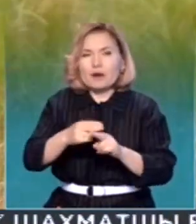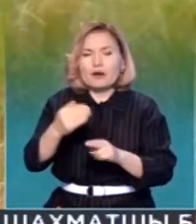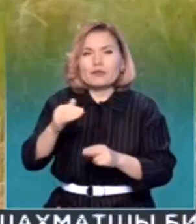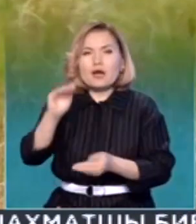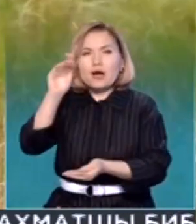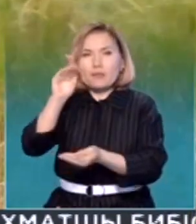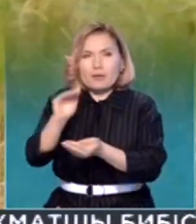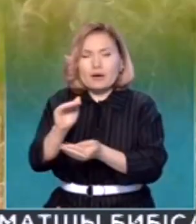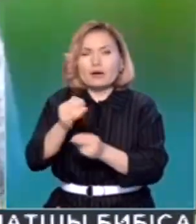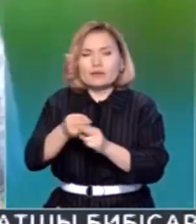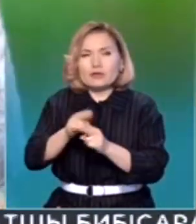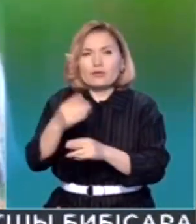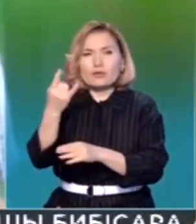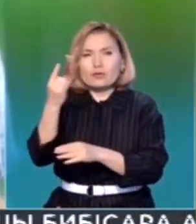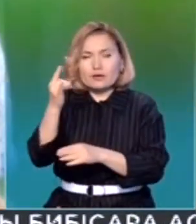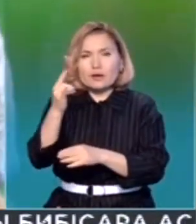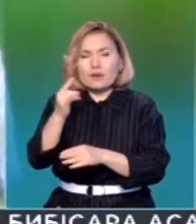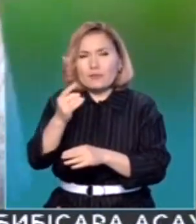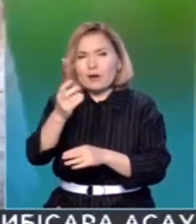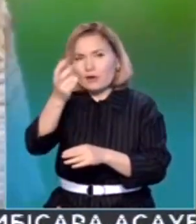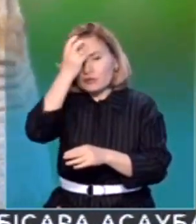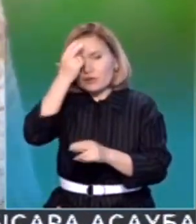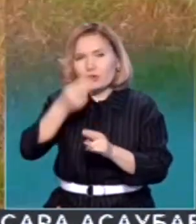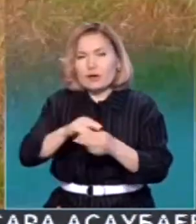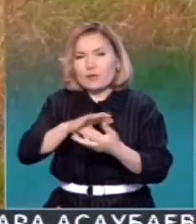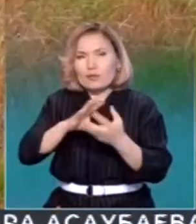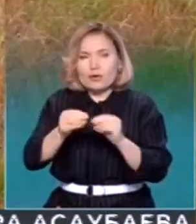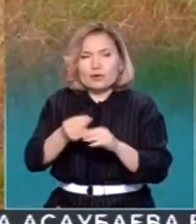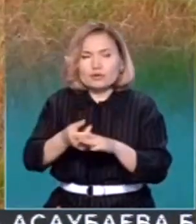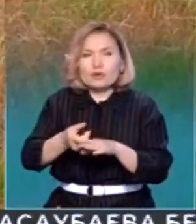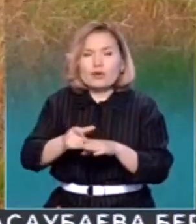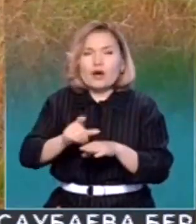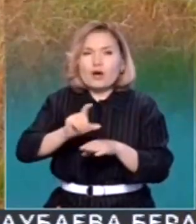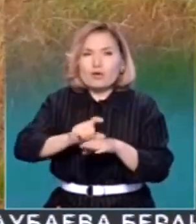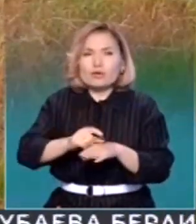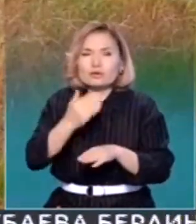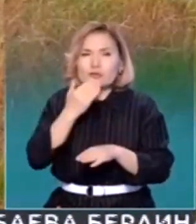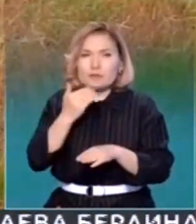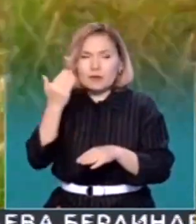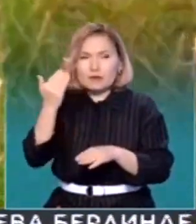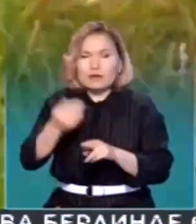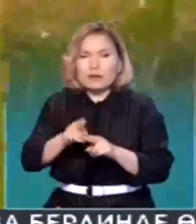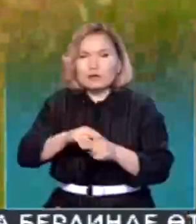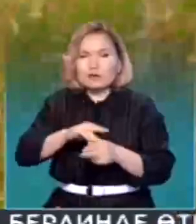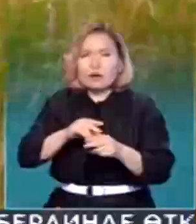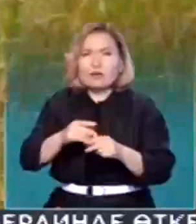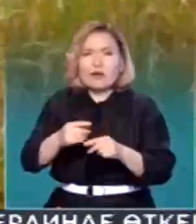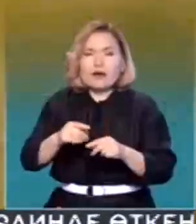төліне табиғаттың өзі есептеседі. Жаңбыр суына шомылып, денесі желге кеуіп, бір сағаттың ішінде шауып кетеді.